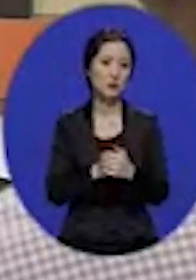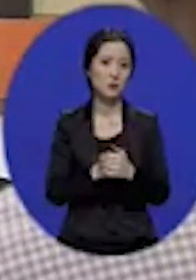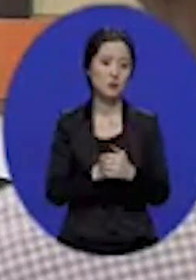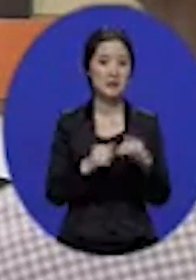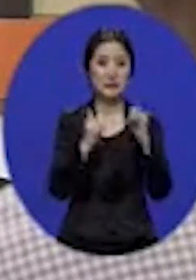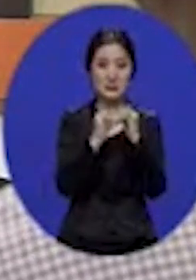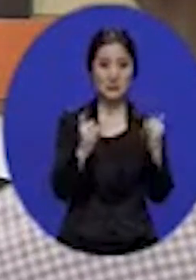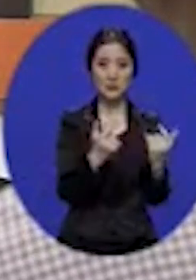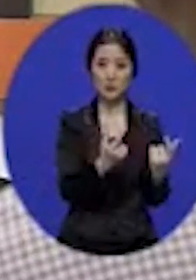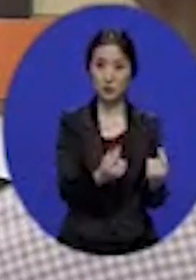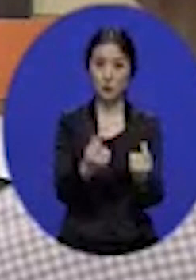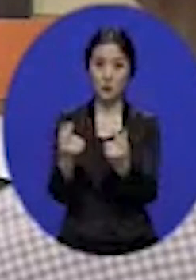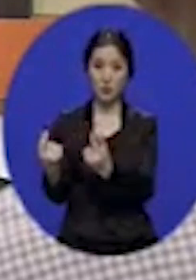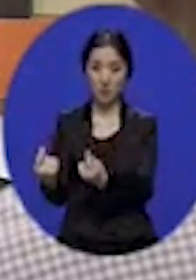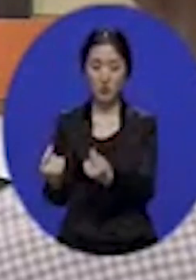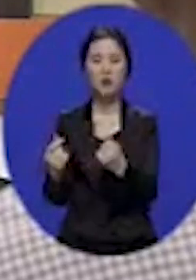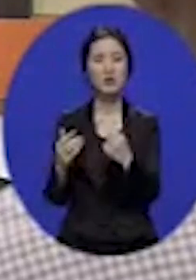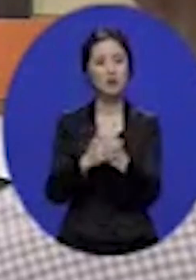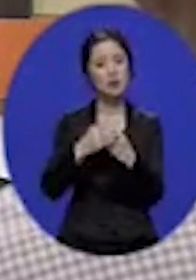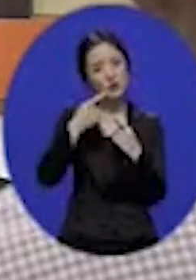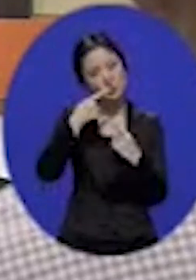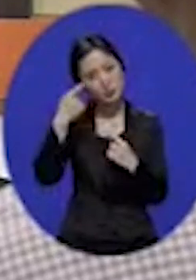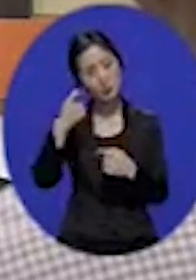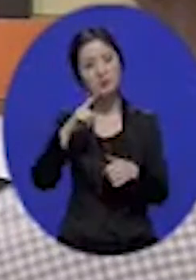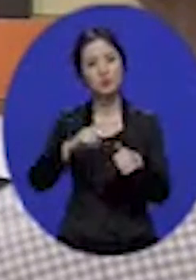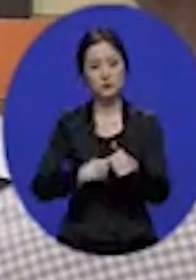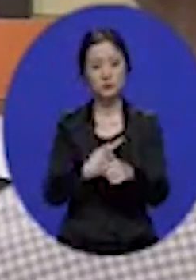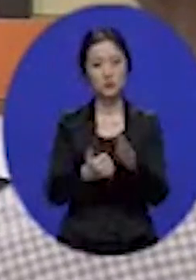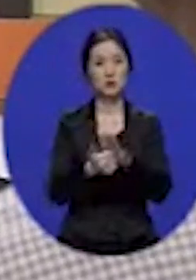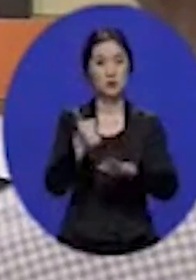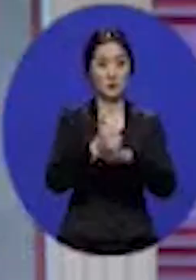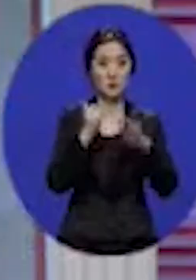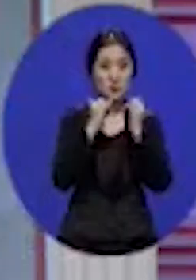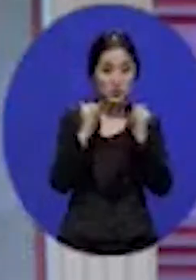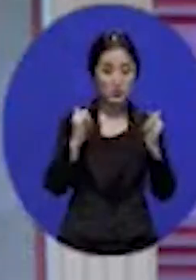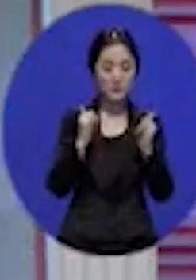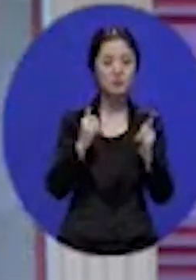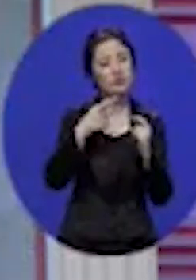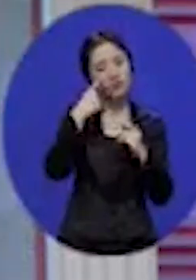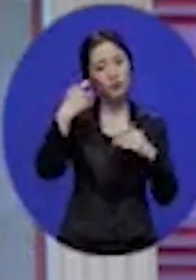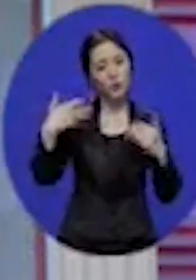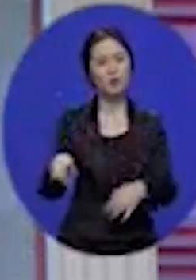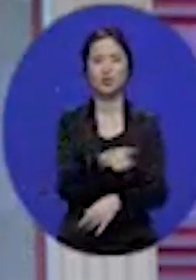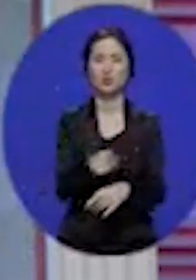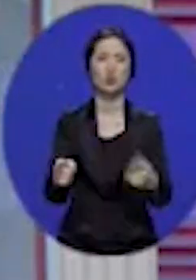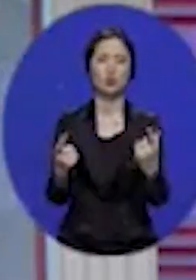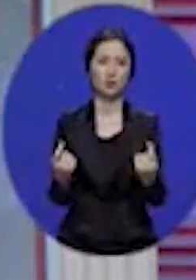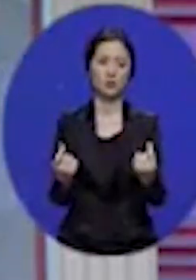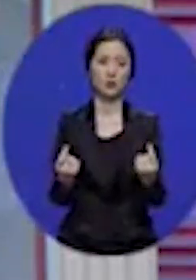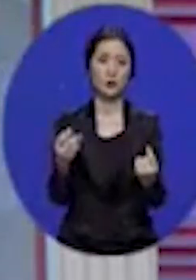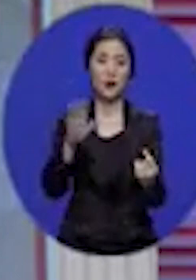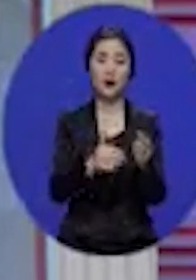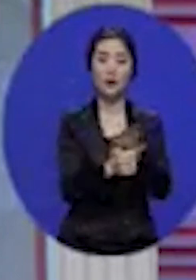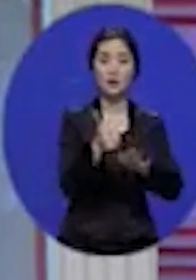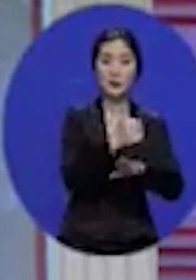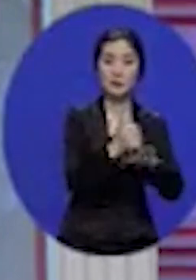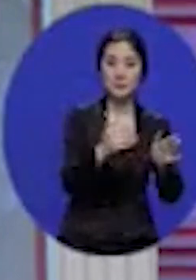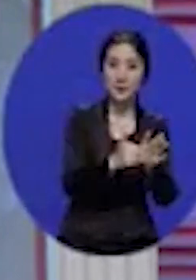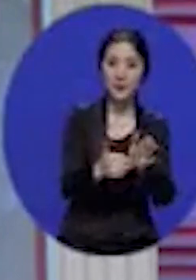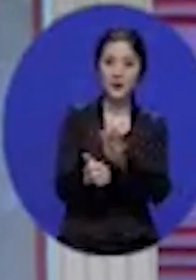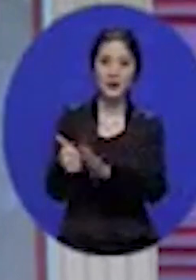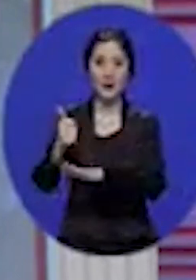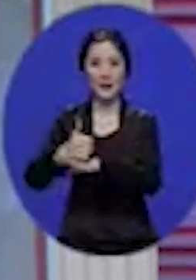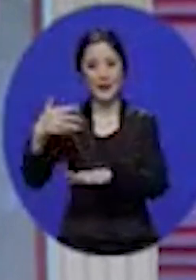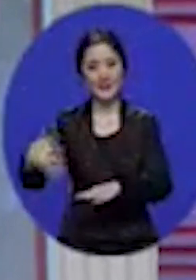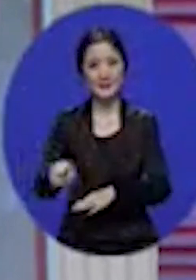인간이기 때문에 유혹 앞에서는 나약해질 수밖에 없었다는 거예요. 근데 그 사람들이 보통 사람과 다른 이유는 뭐냐면, 그런 유혹이 생길